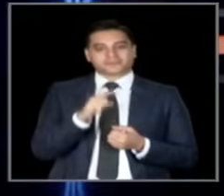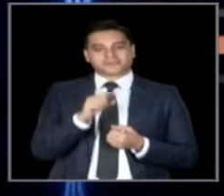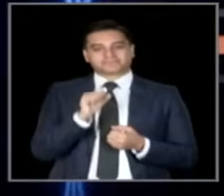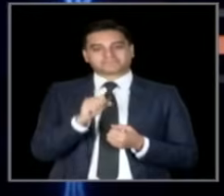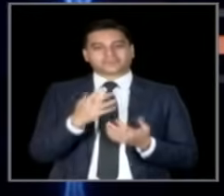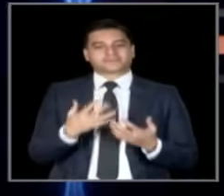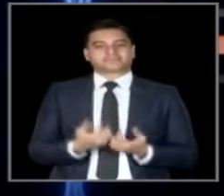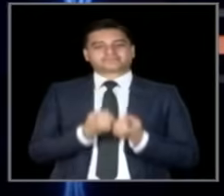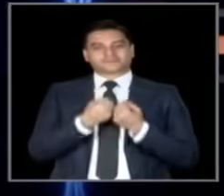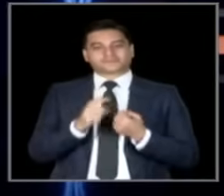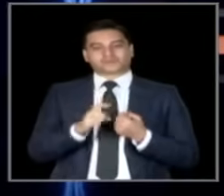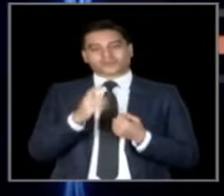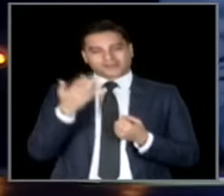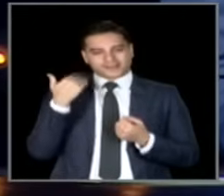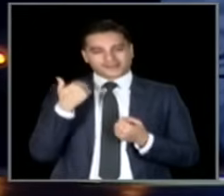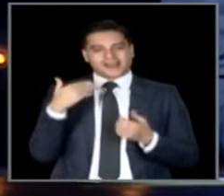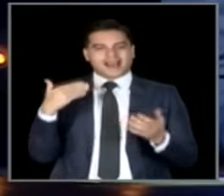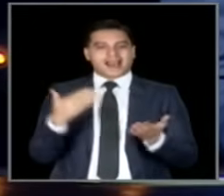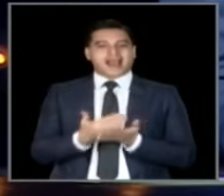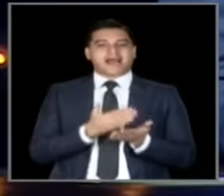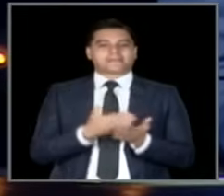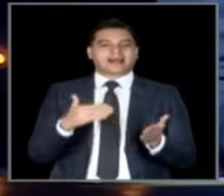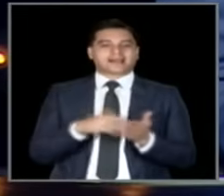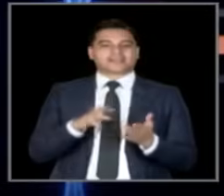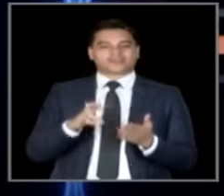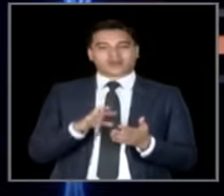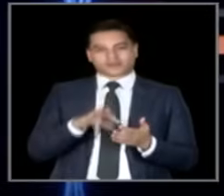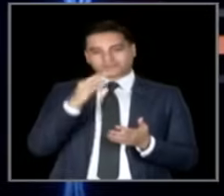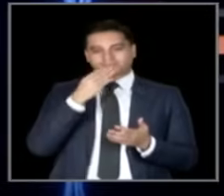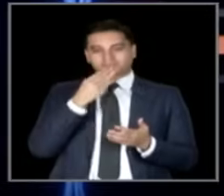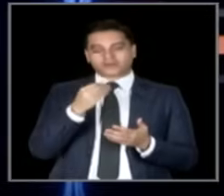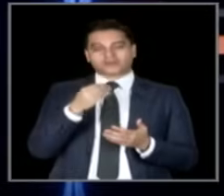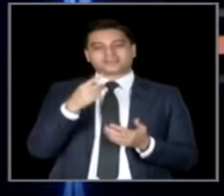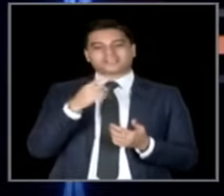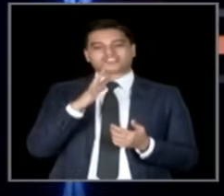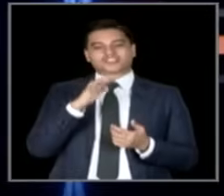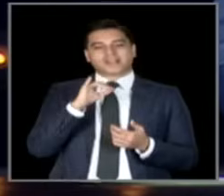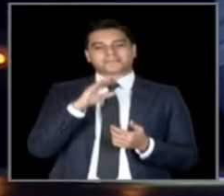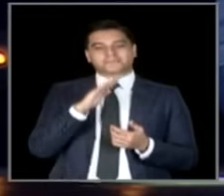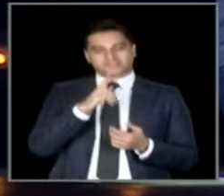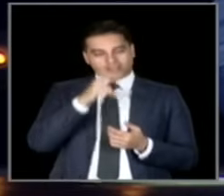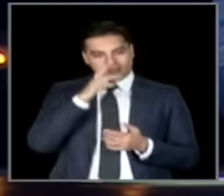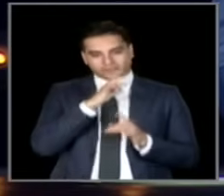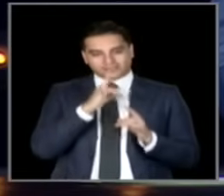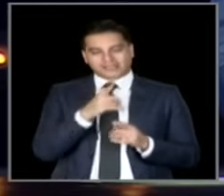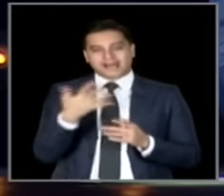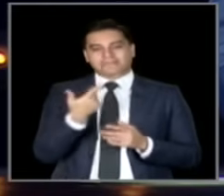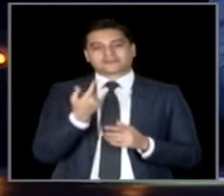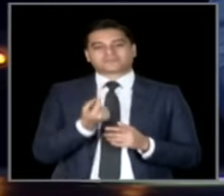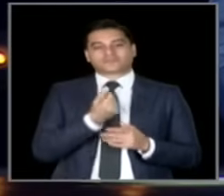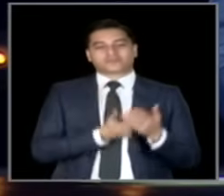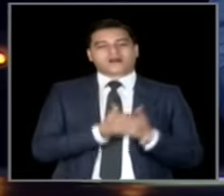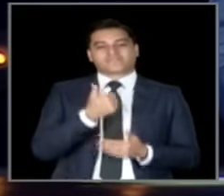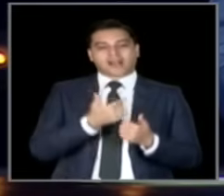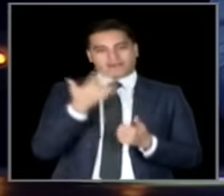عليك. أنقذكوا فعلا. السؤال اللي قبل الأخير هو اللي أنقذكوا. ازيك يا شمس؟ الحمد لله. جبتي 55 نقطة، أفضل